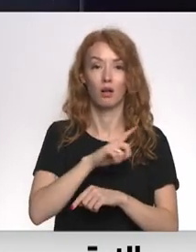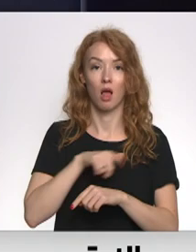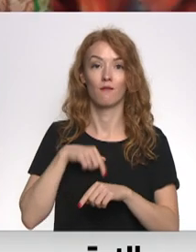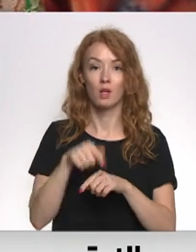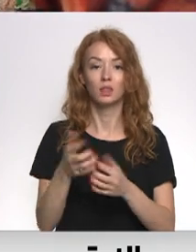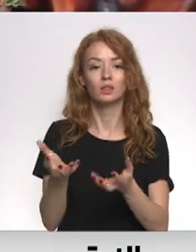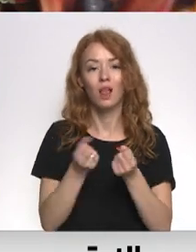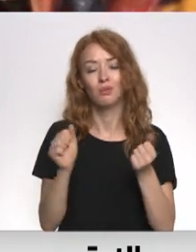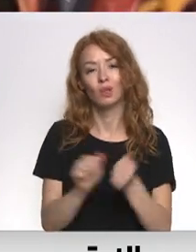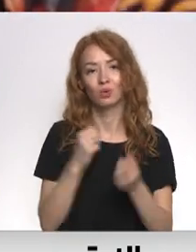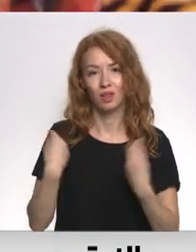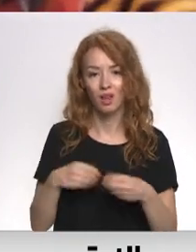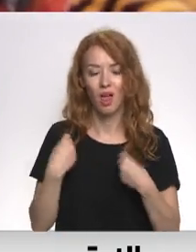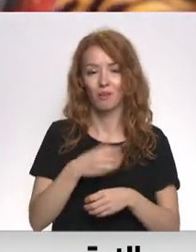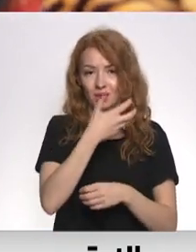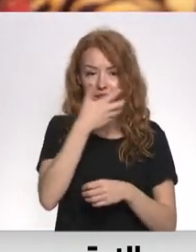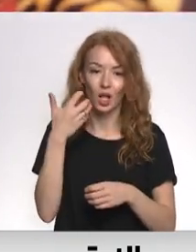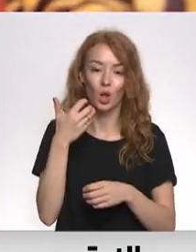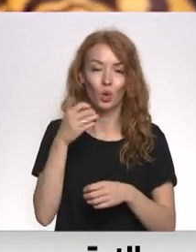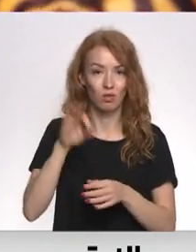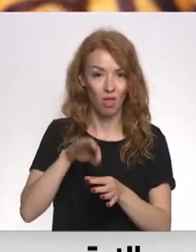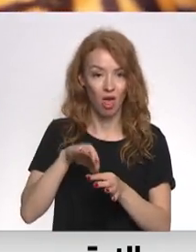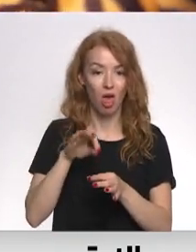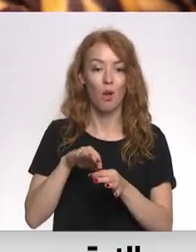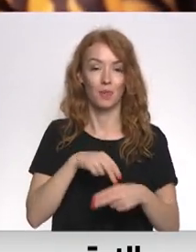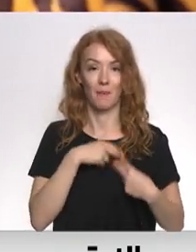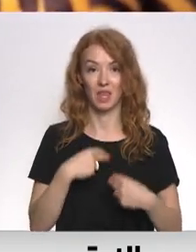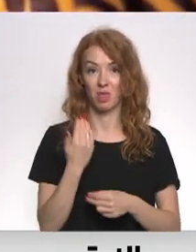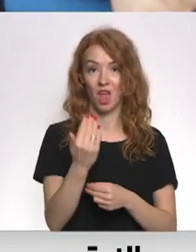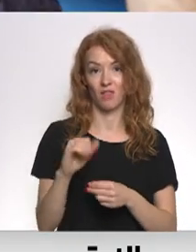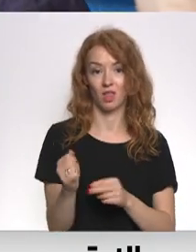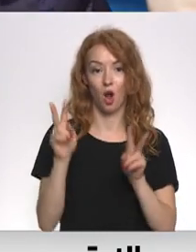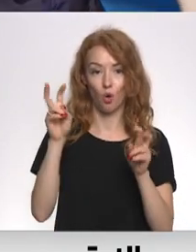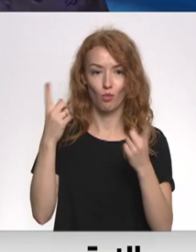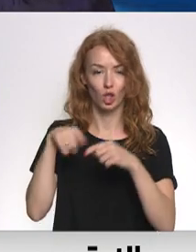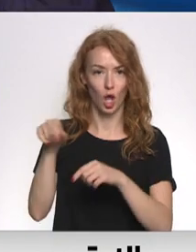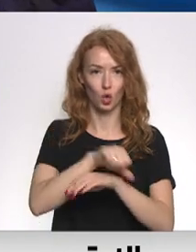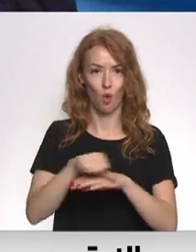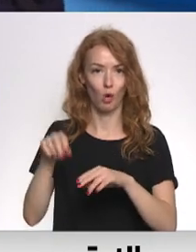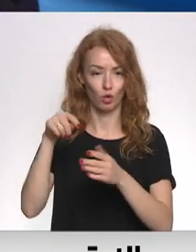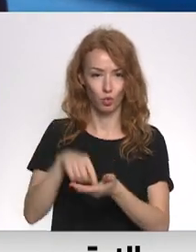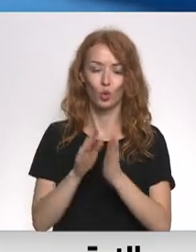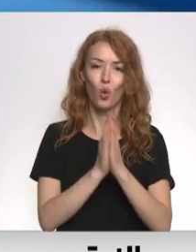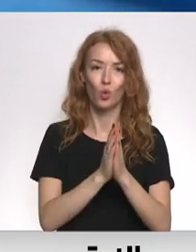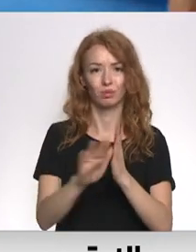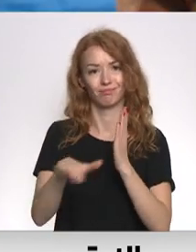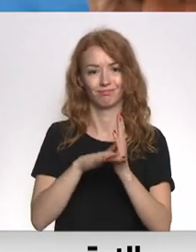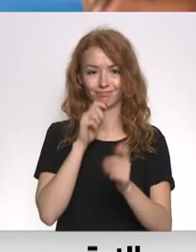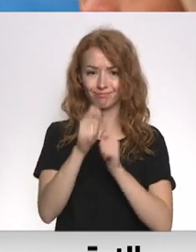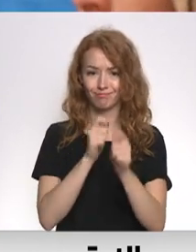vismaz sausas drēbes un siltu tēju. Biedrība Tavi draugi darbojas robežpunktā un aicina atbalstīt šos